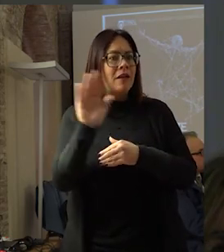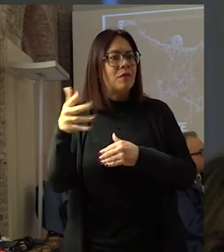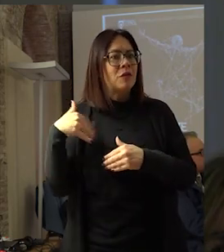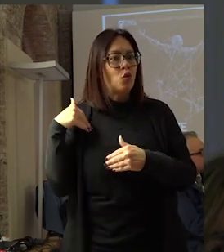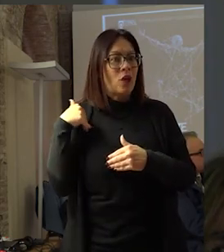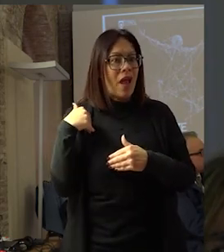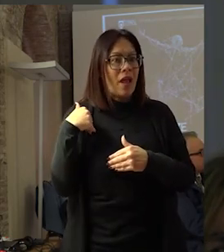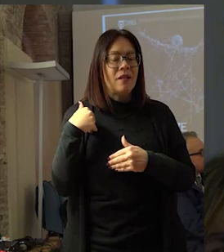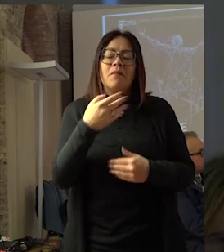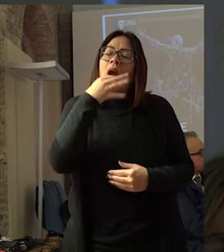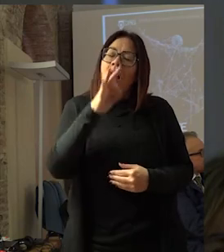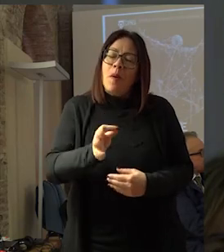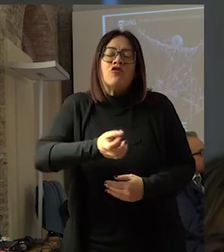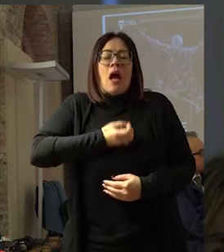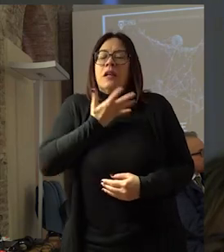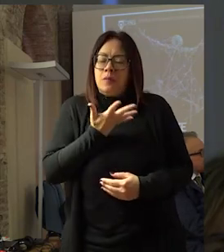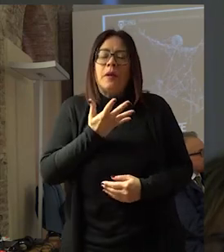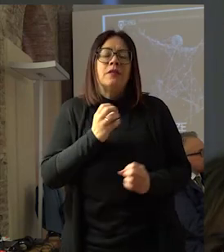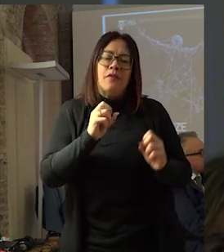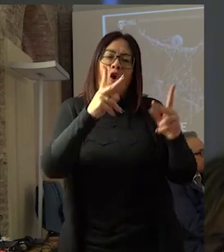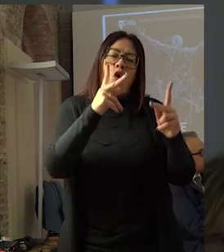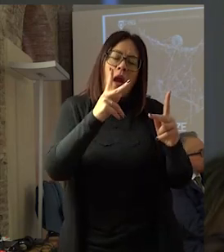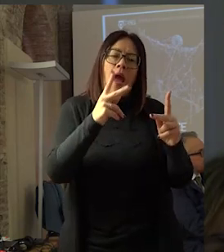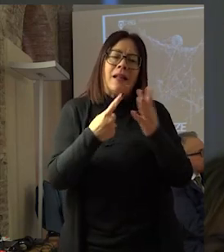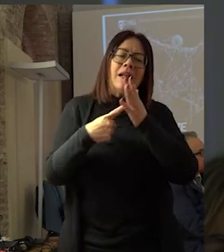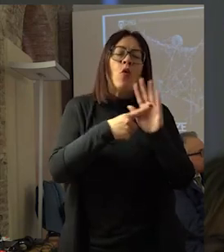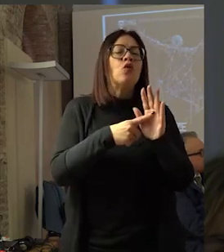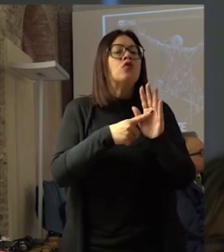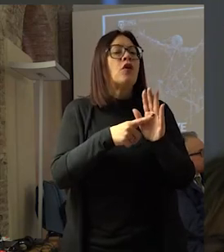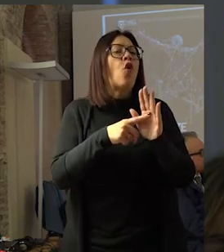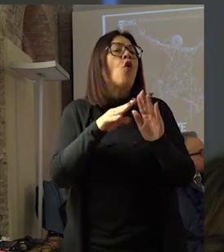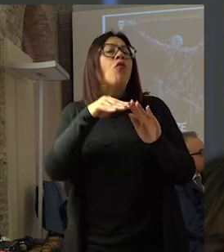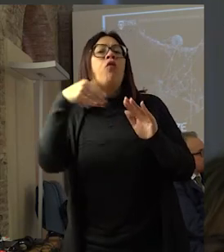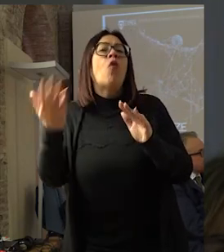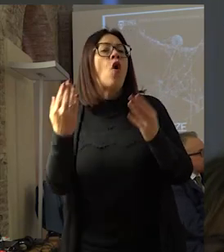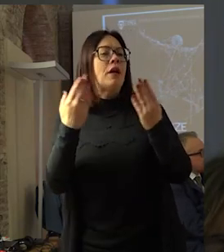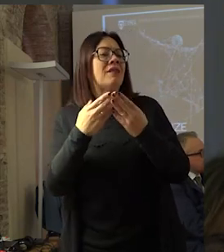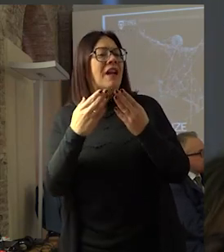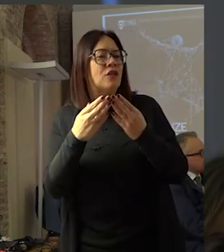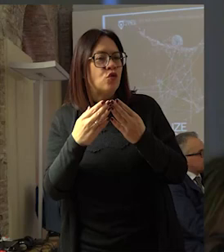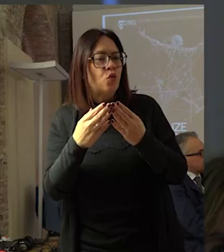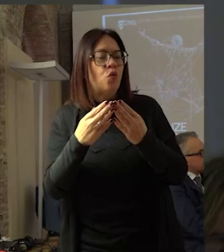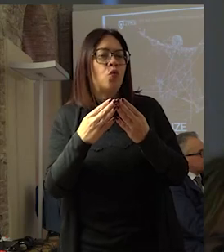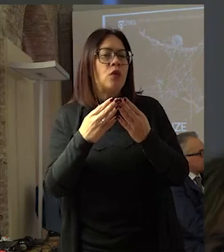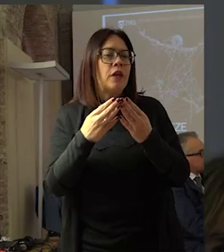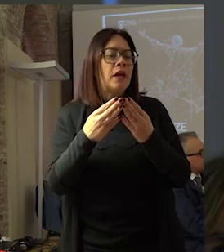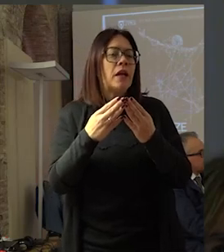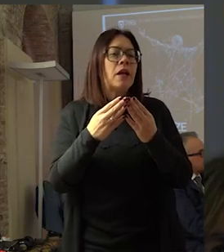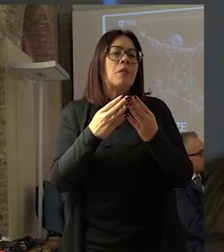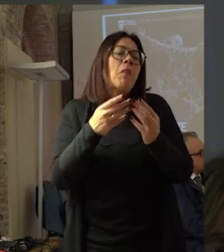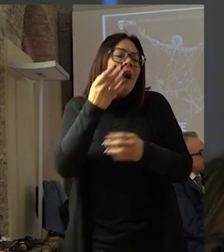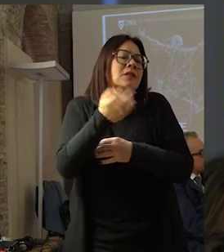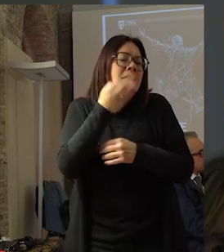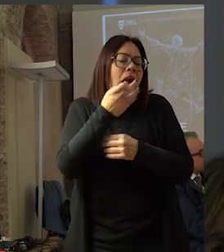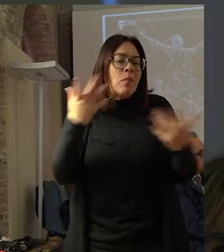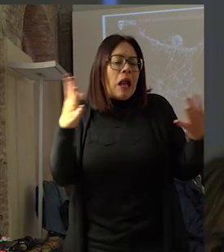che dimostrano anche oltre gli studi, anche magari prendendo qualche spunto dagli studi che hanno fatto, ma non sempre, certe